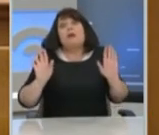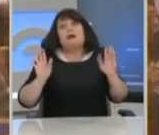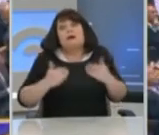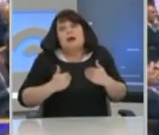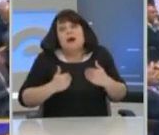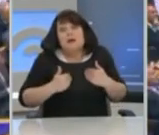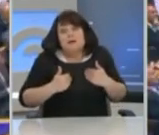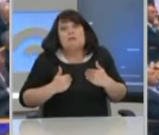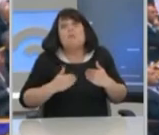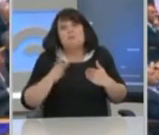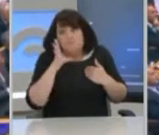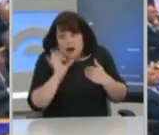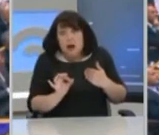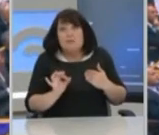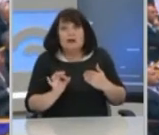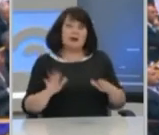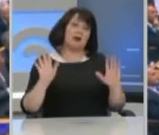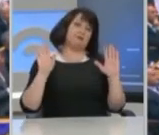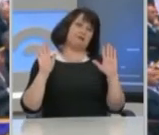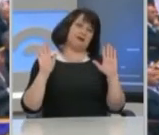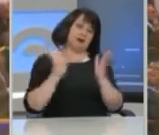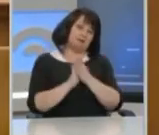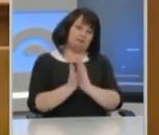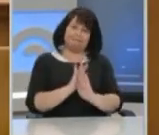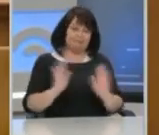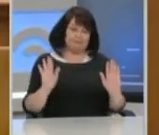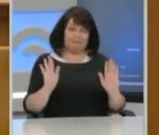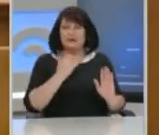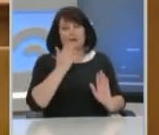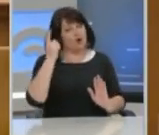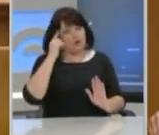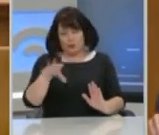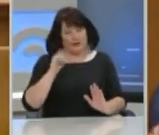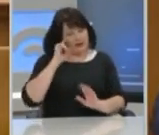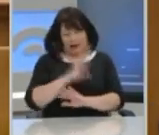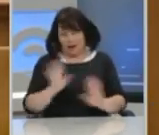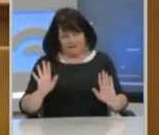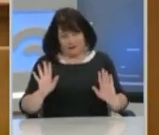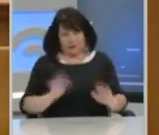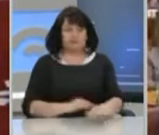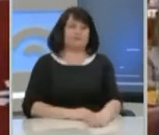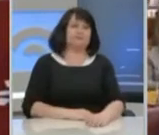Ειλικρινά κύριε Μητσοτάκη, σηκώνω τα χέρια ψηλά. Δεν μπορώ να σας παρακολουθήσω.